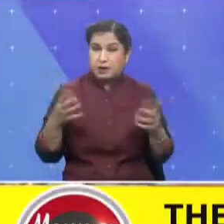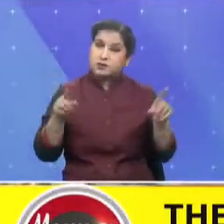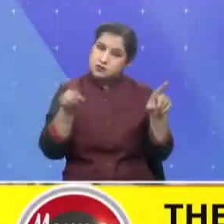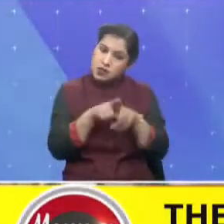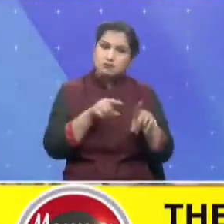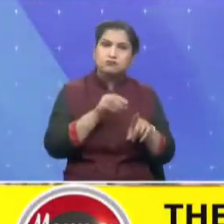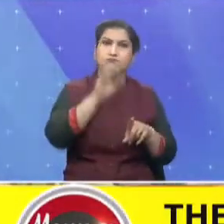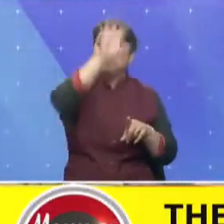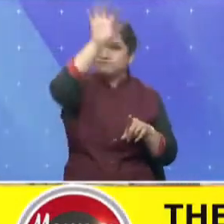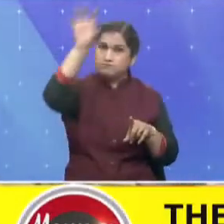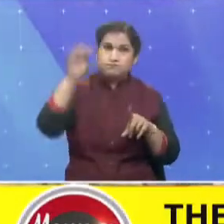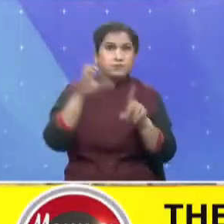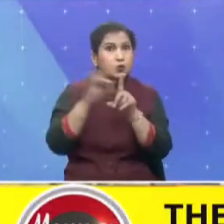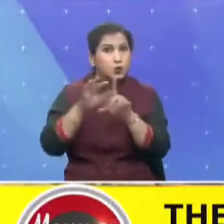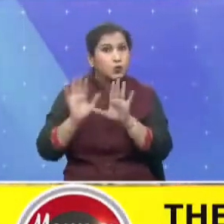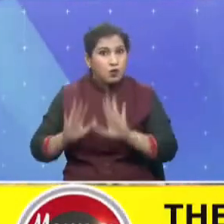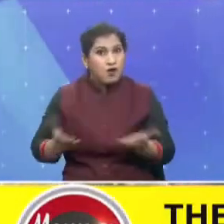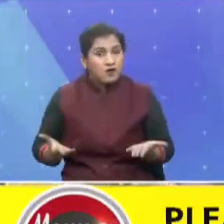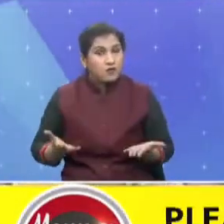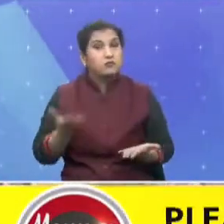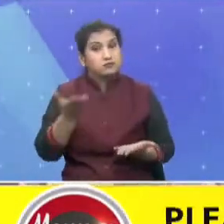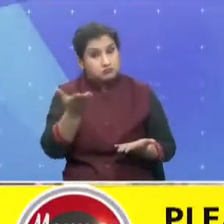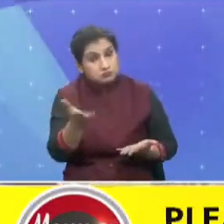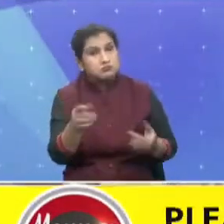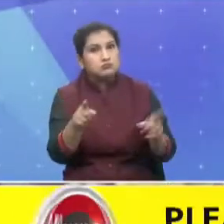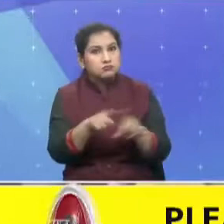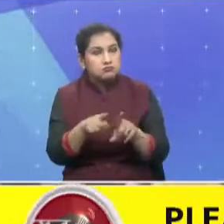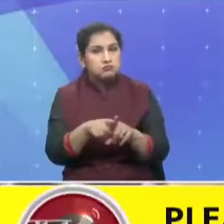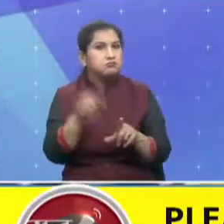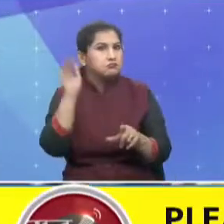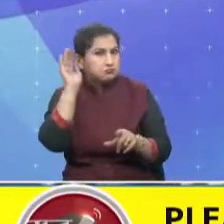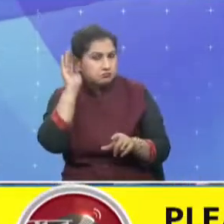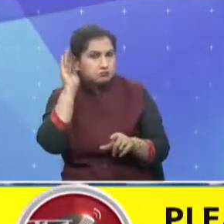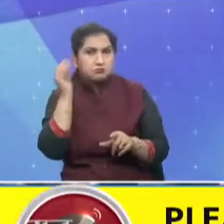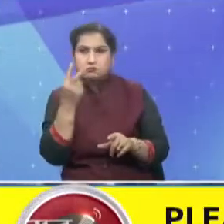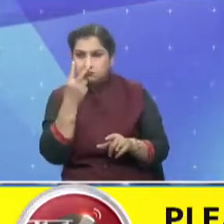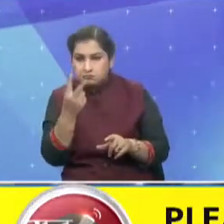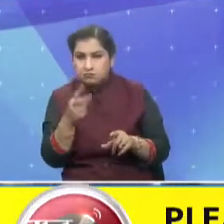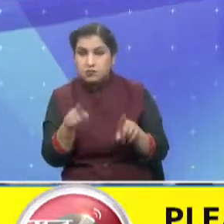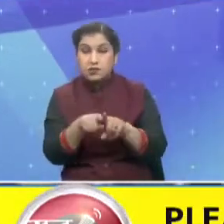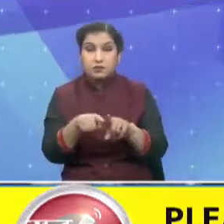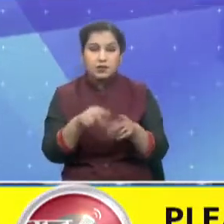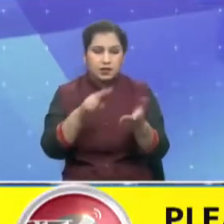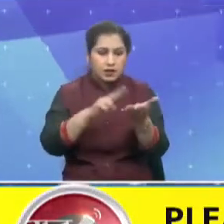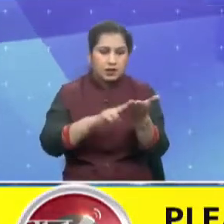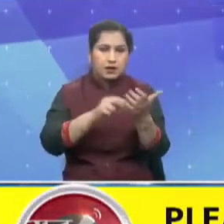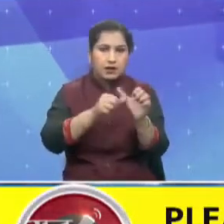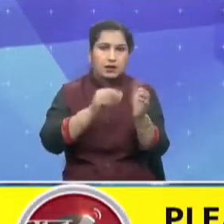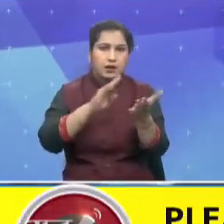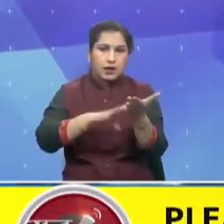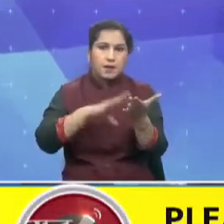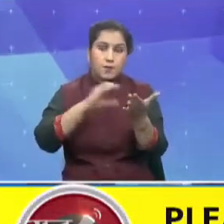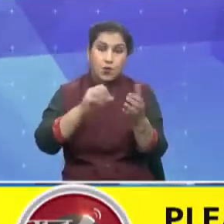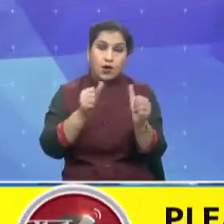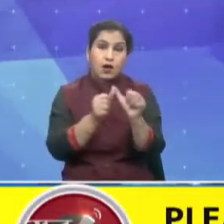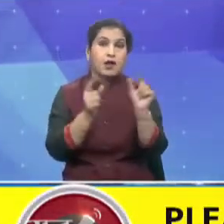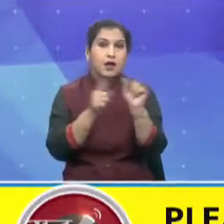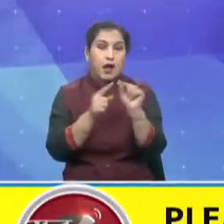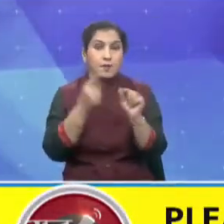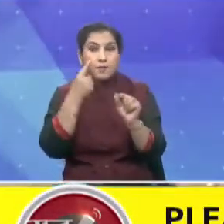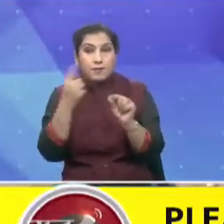अनेक प्रयास हो रहे हैं। आप उनकी जानकारी नमो ऐप के जरिए मुझ तक जरूर